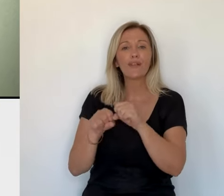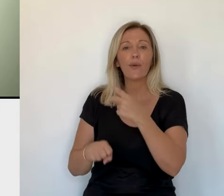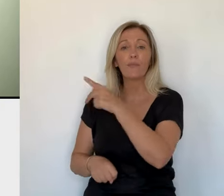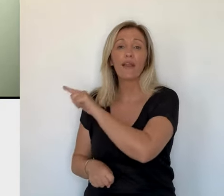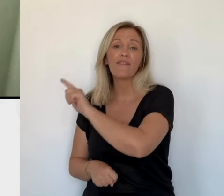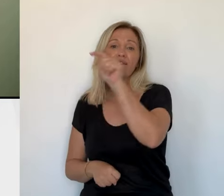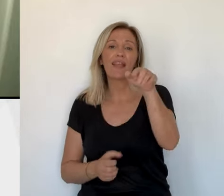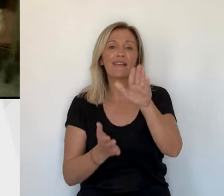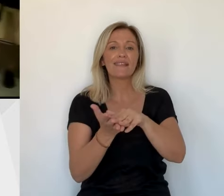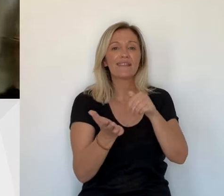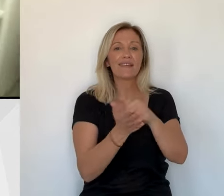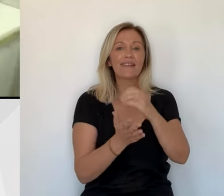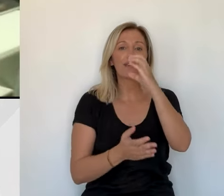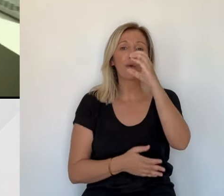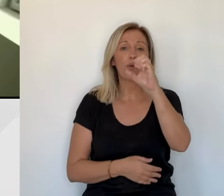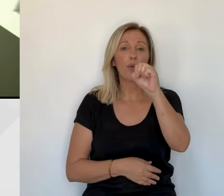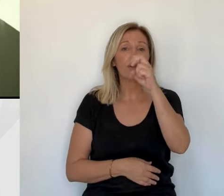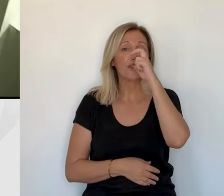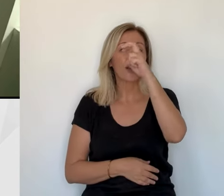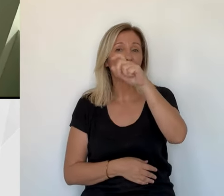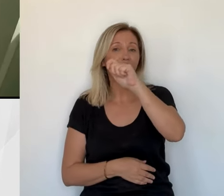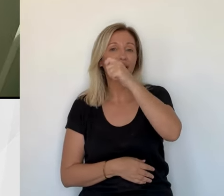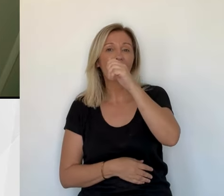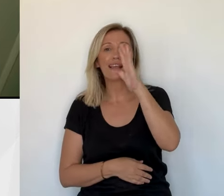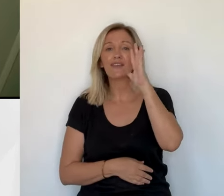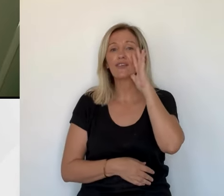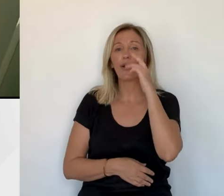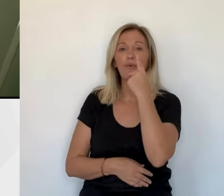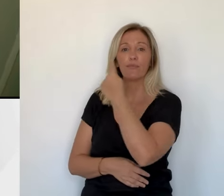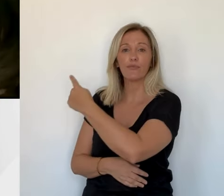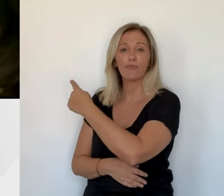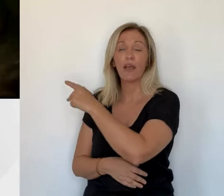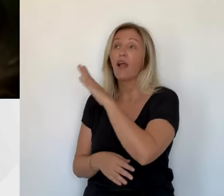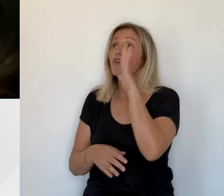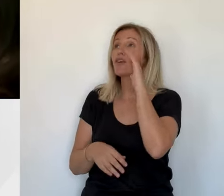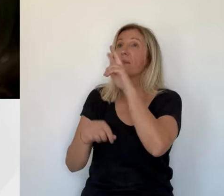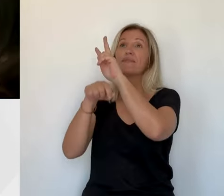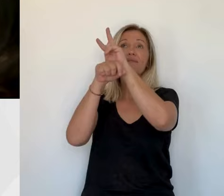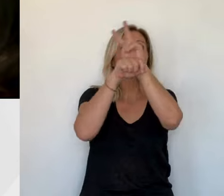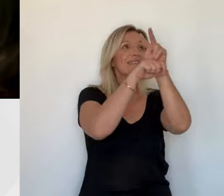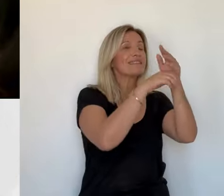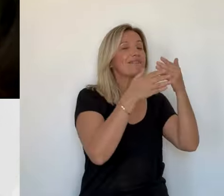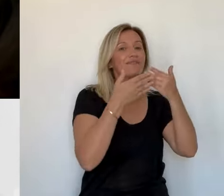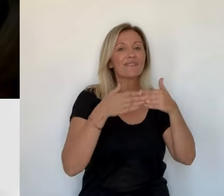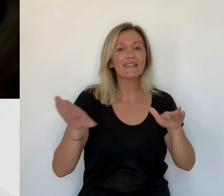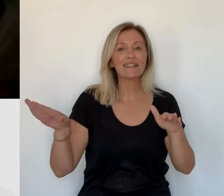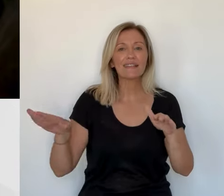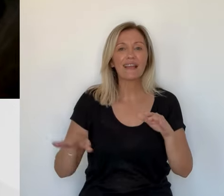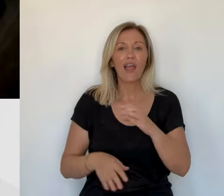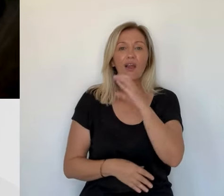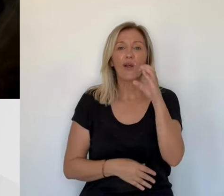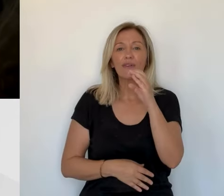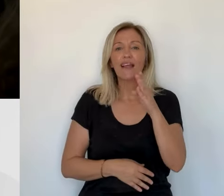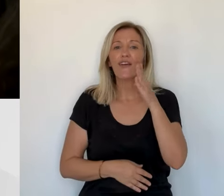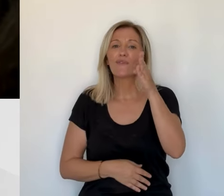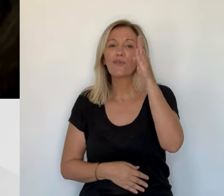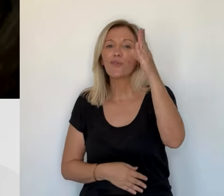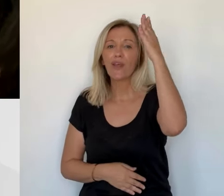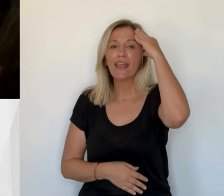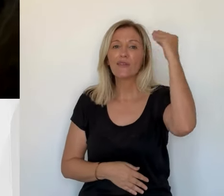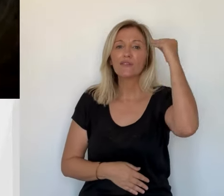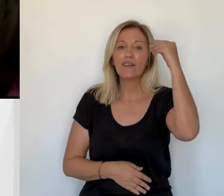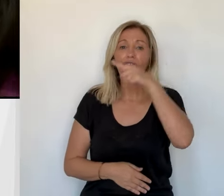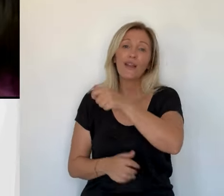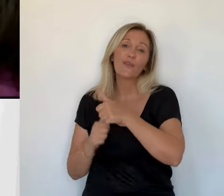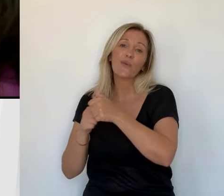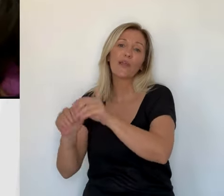les clés de sa chambre. Après un état des lieux, la jeune fille qui suivra des cours d'art se dit impatiente de s'installer.